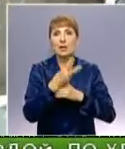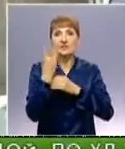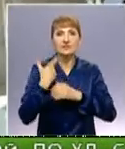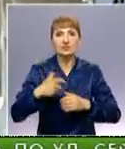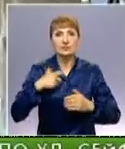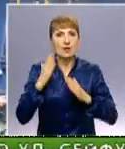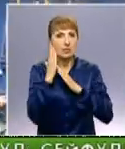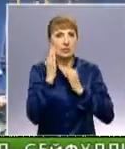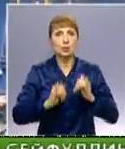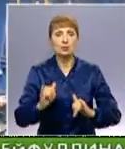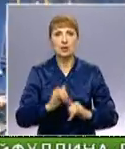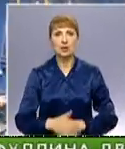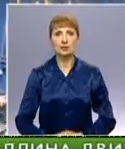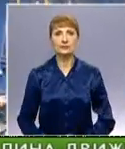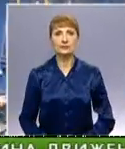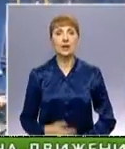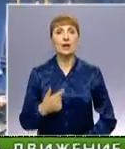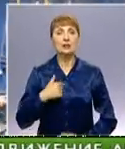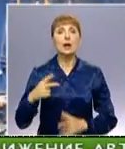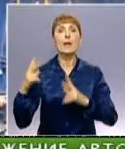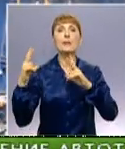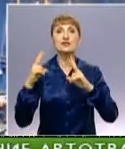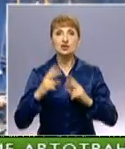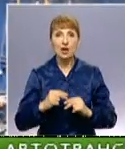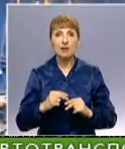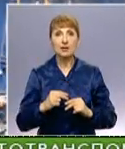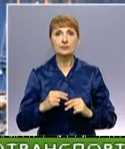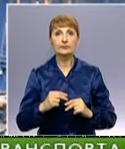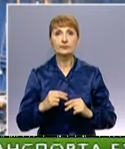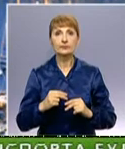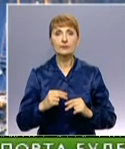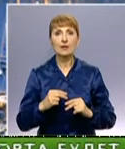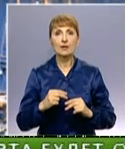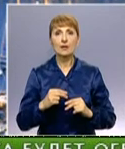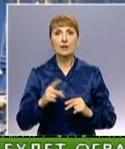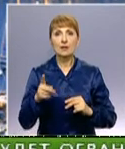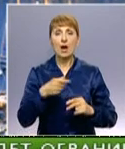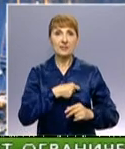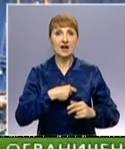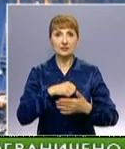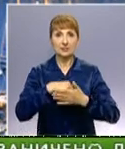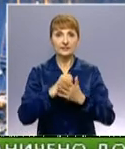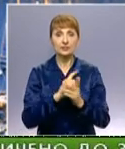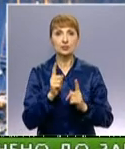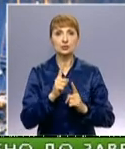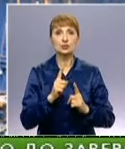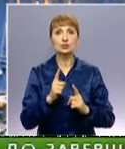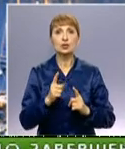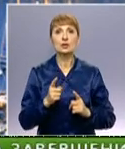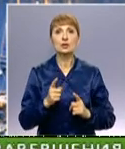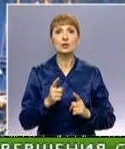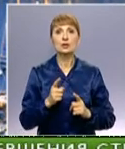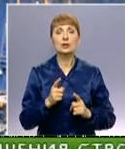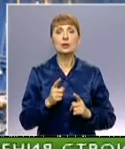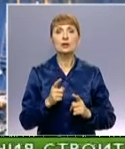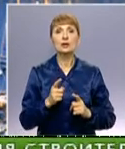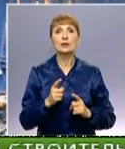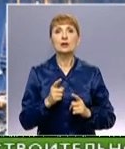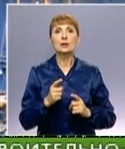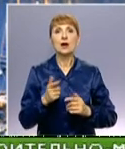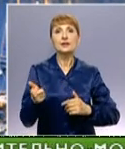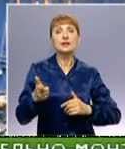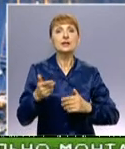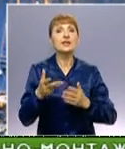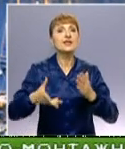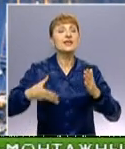ночлегом. Нам обещали, например, «Гульнар Тур» подтвердил, что сутки наши гостиницы не оплатят, они так и